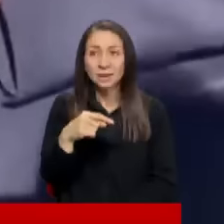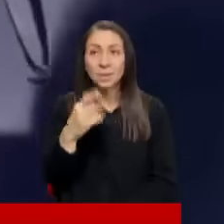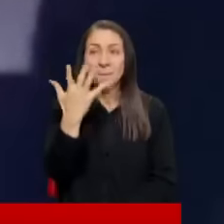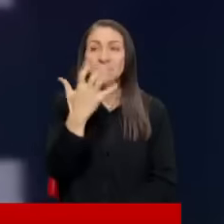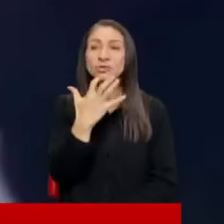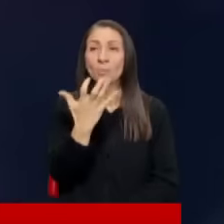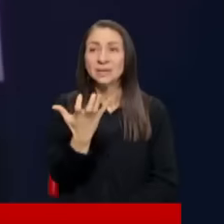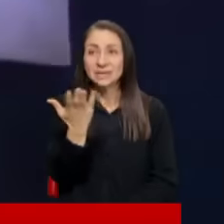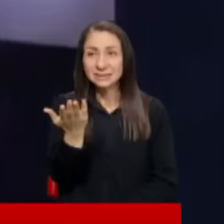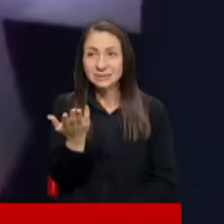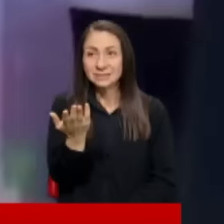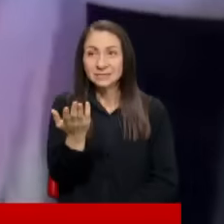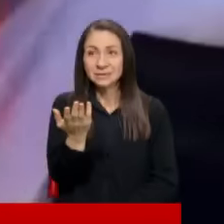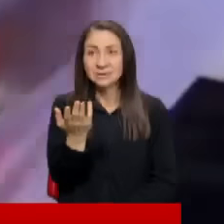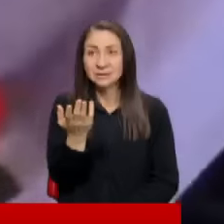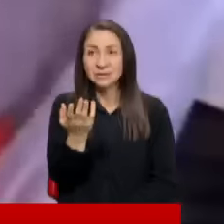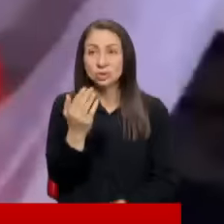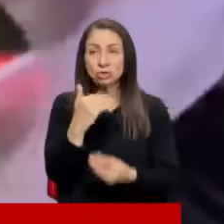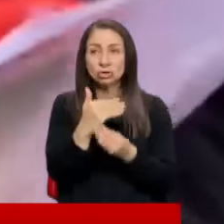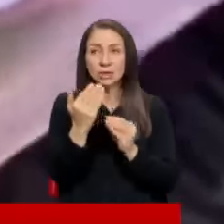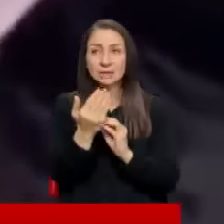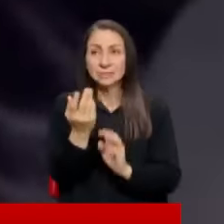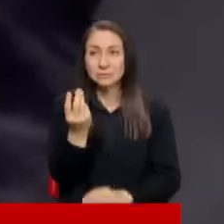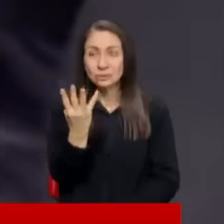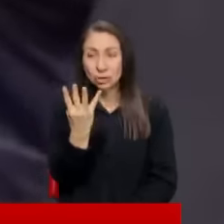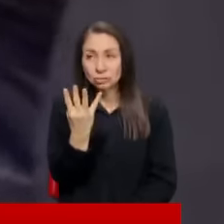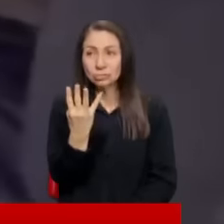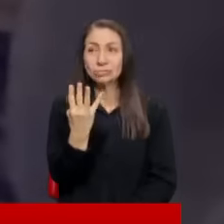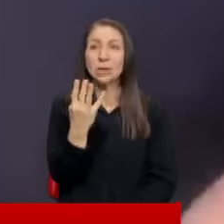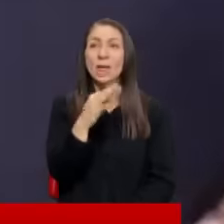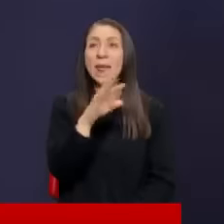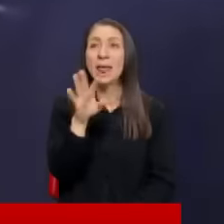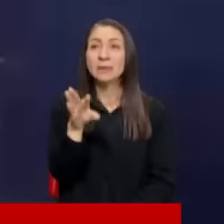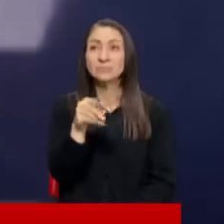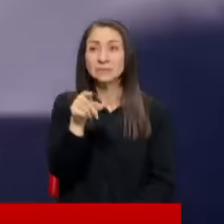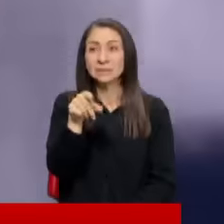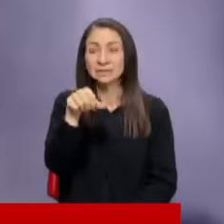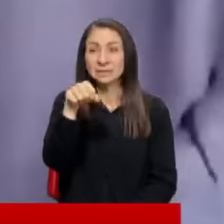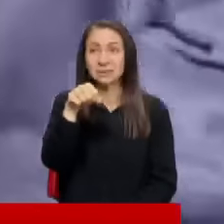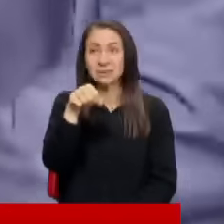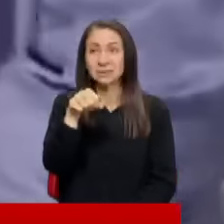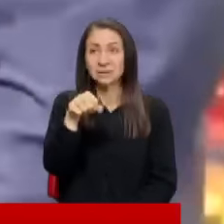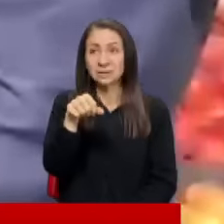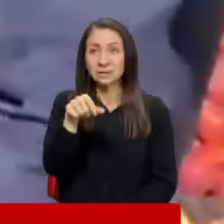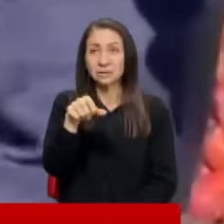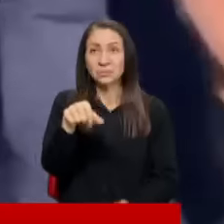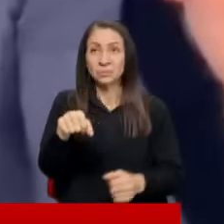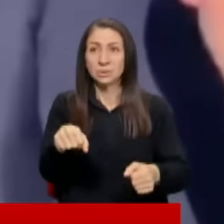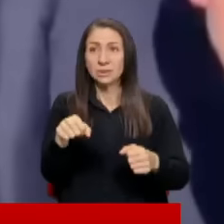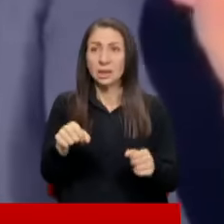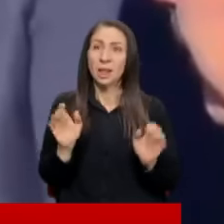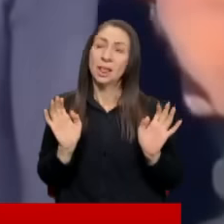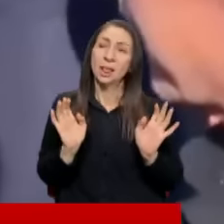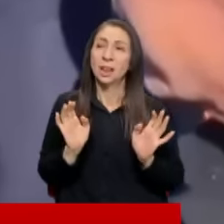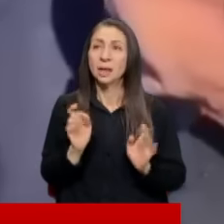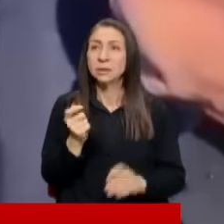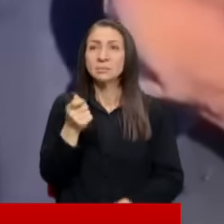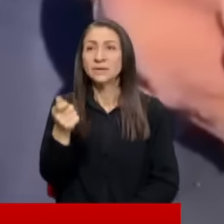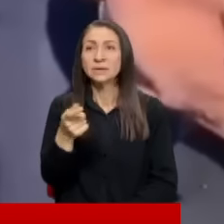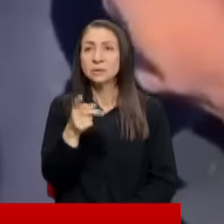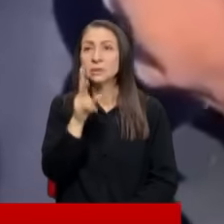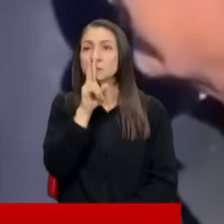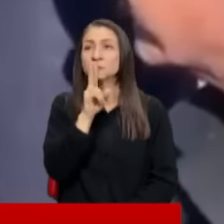5 domates, 2 limon, soğan. Bunların hepsini bu kadar alışveriş yapardım. Ne kadar para